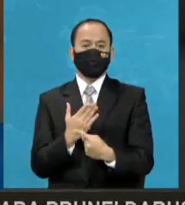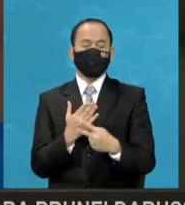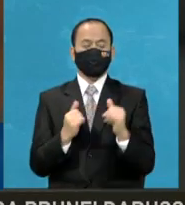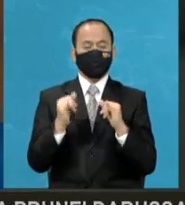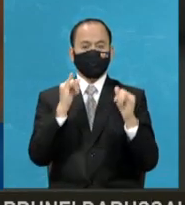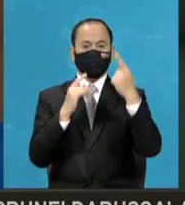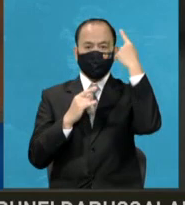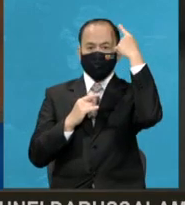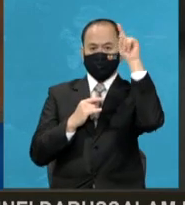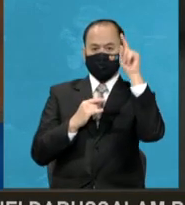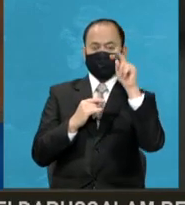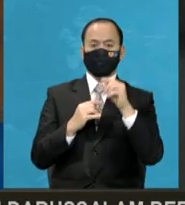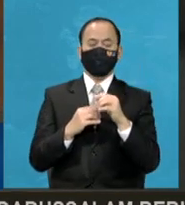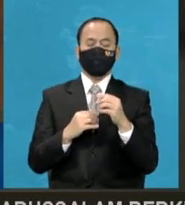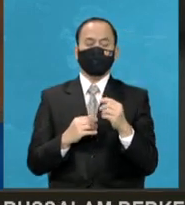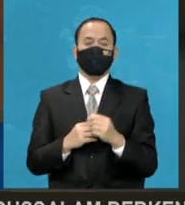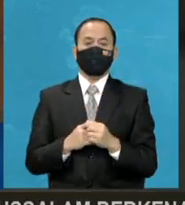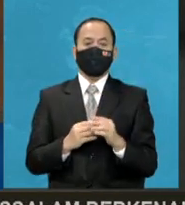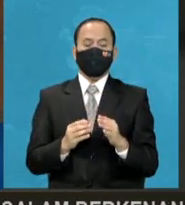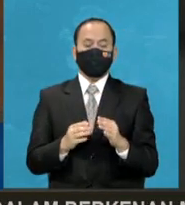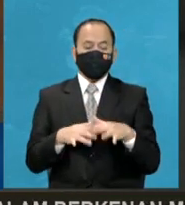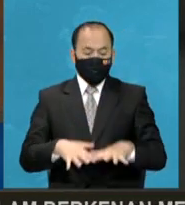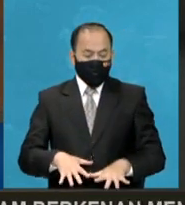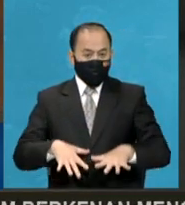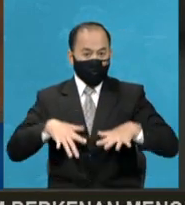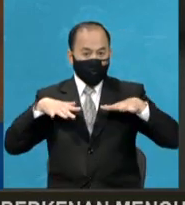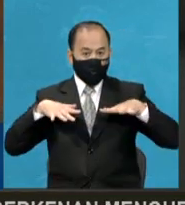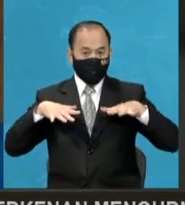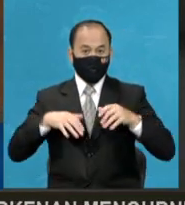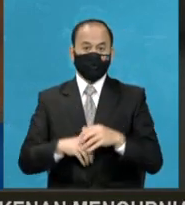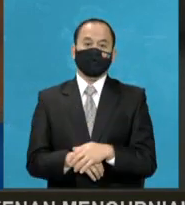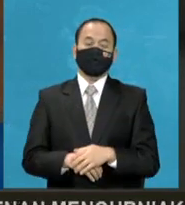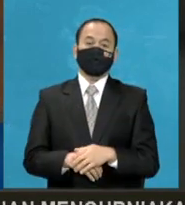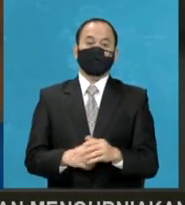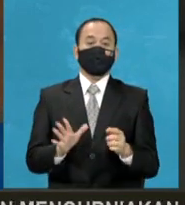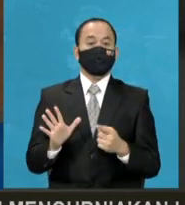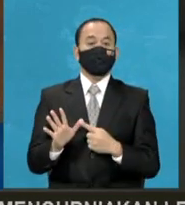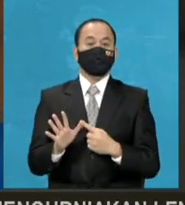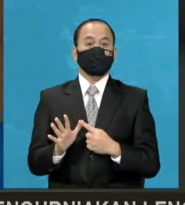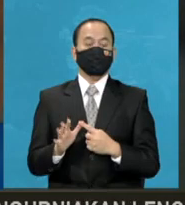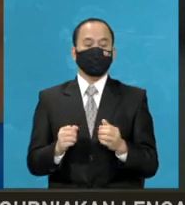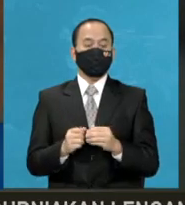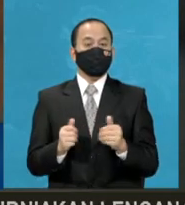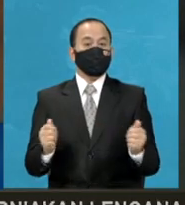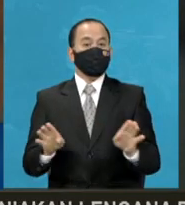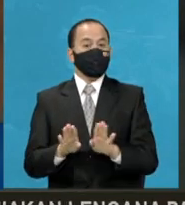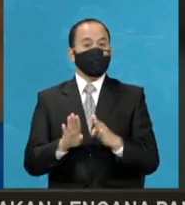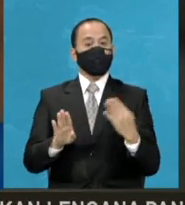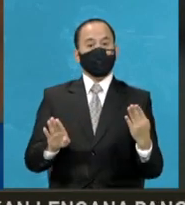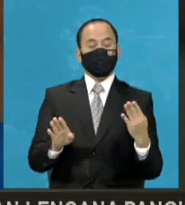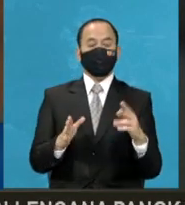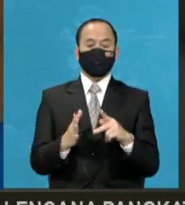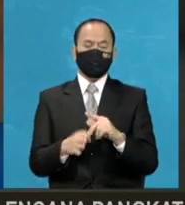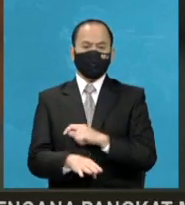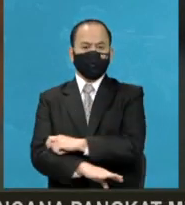aja bagi mitigasi bencana dan banjir kelima membekalkan tanah-tanah kelegaan yang berpotensi